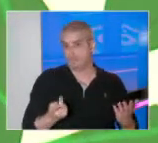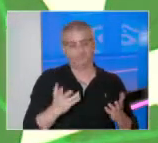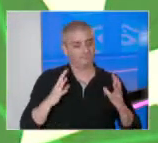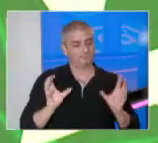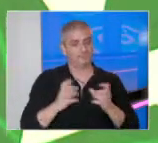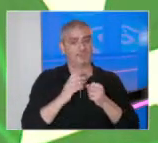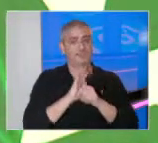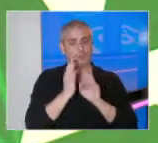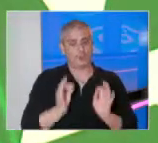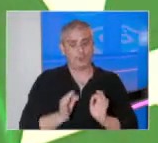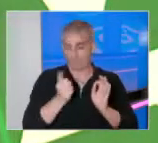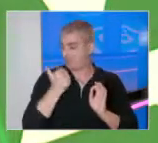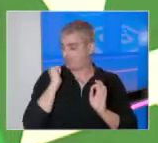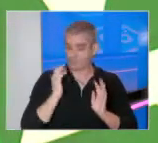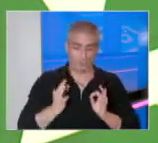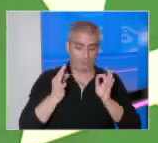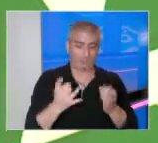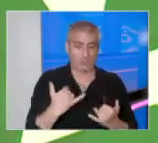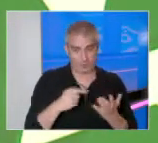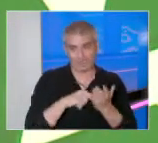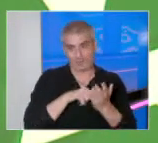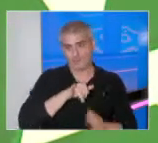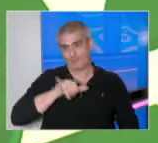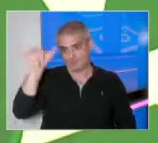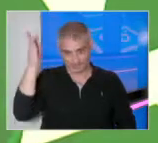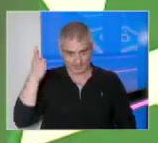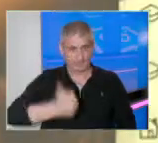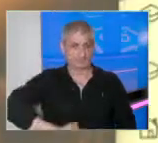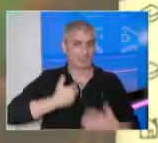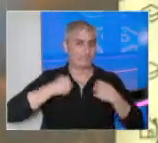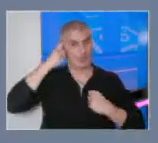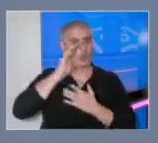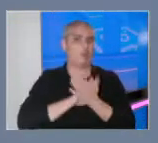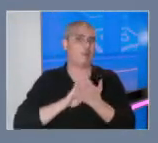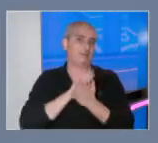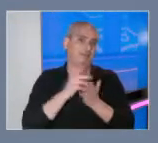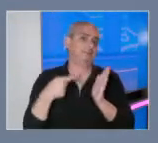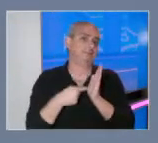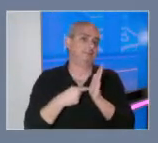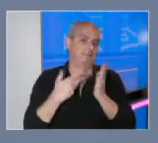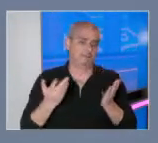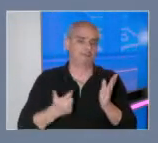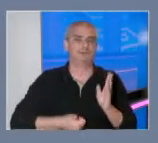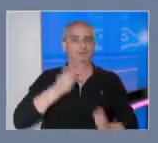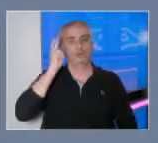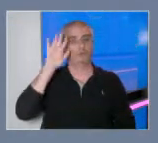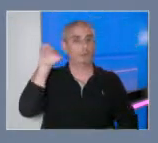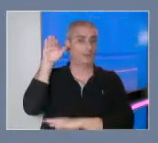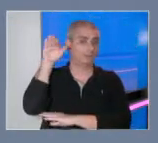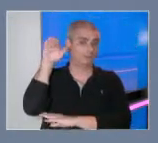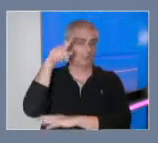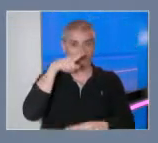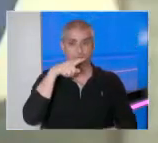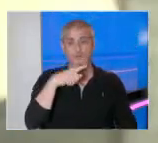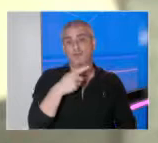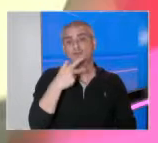קבינט הקורונה נדחה מאתמול להיום בעקבות אותה נסיעה, כאמור, שר הביטחון לא ידע שזו הסיבה, שר החוץ הסעודי פייסל בן